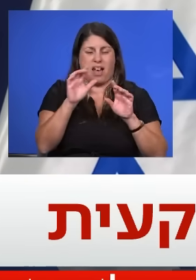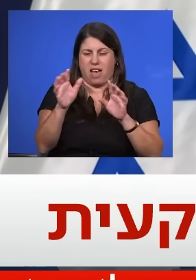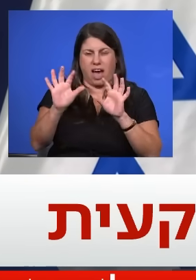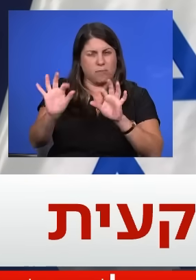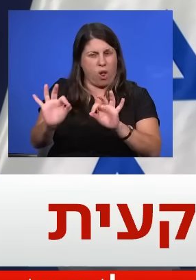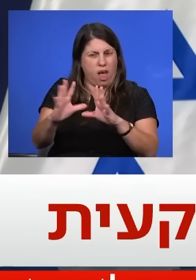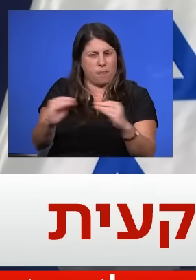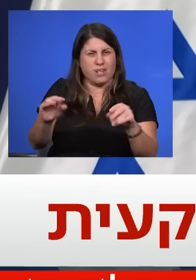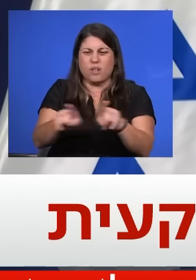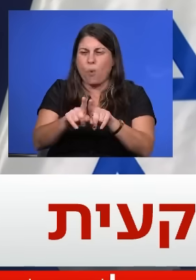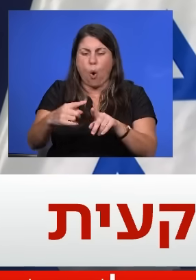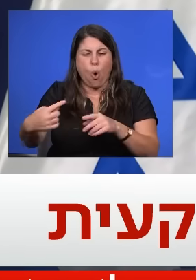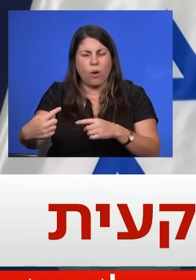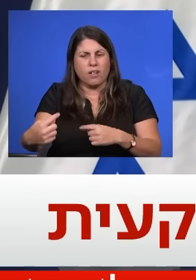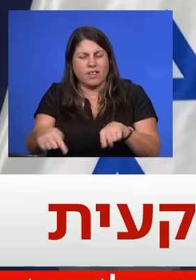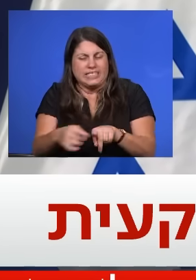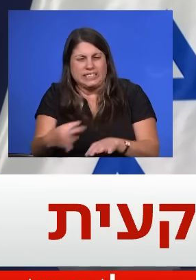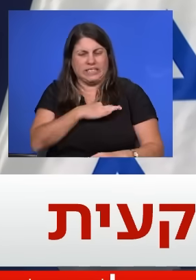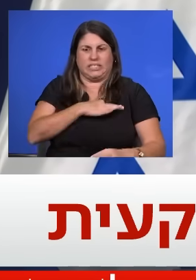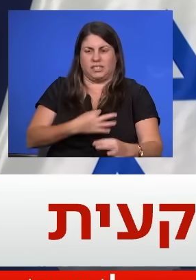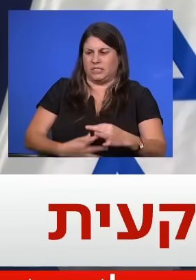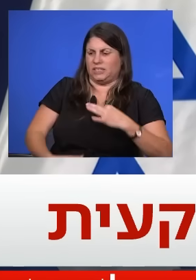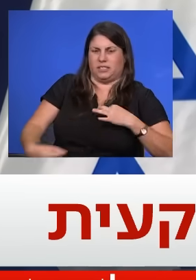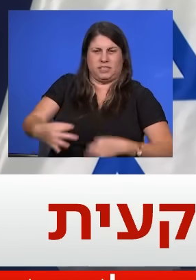נפש האומה שותתת דם.